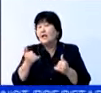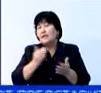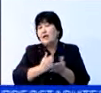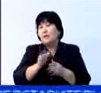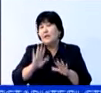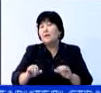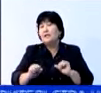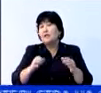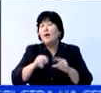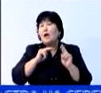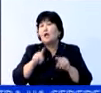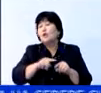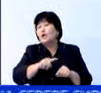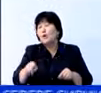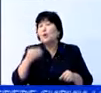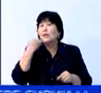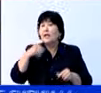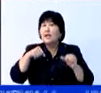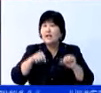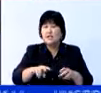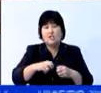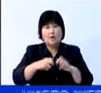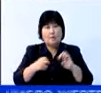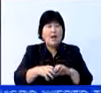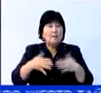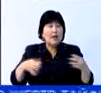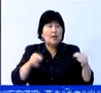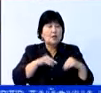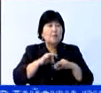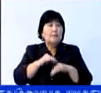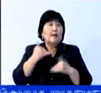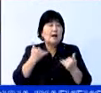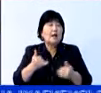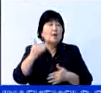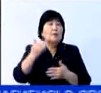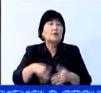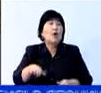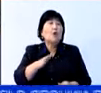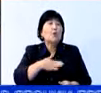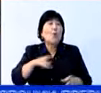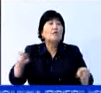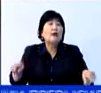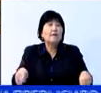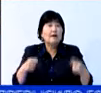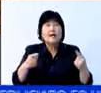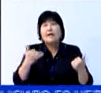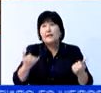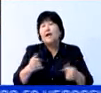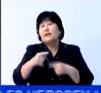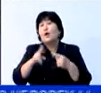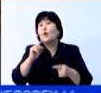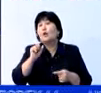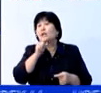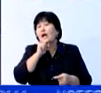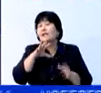место бригад, контроль за ходом и качеством решения проблем. Большая работа проведена в рамках программы духовного возрождения. Наследие